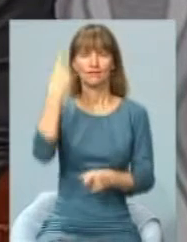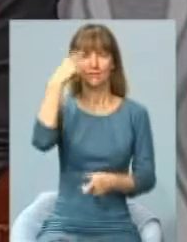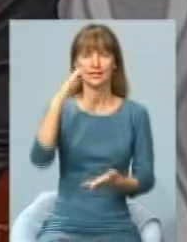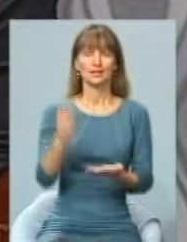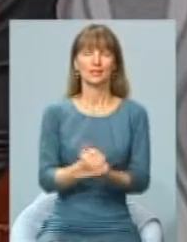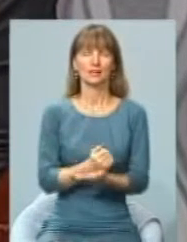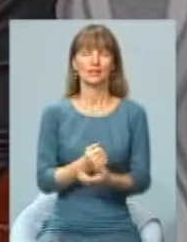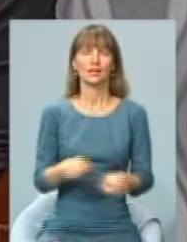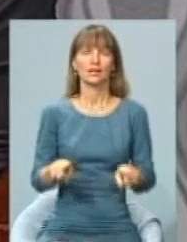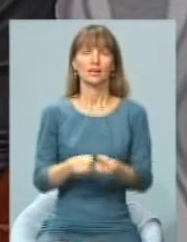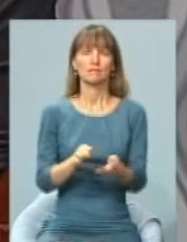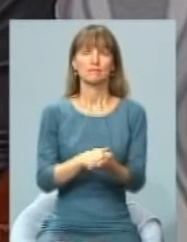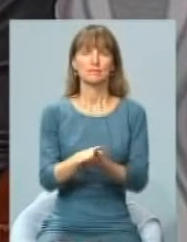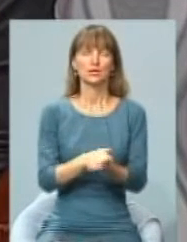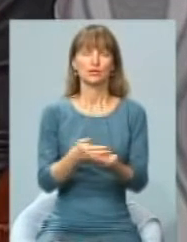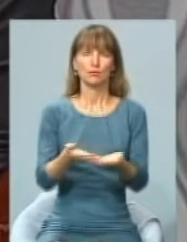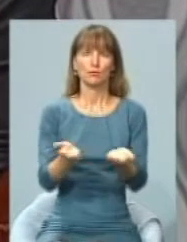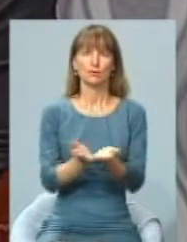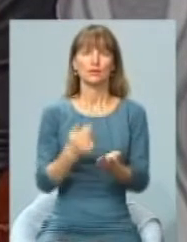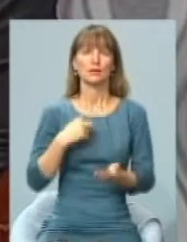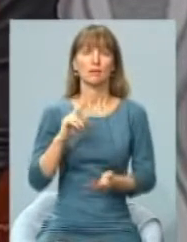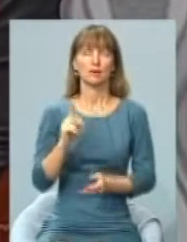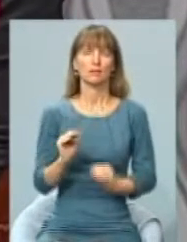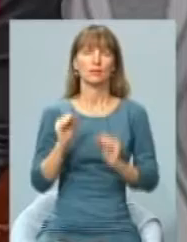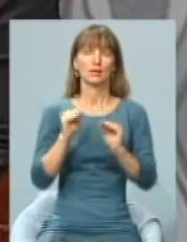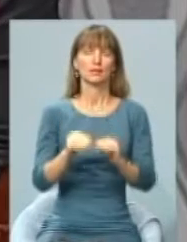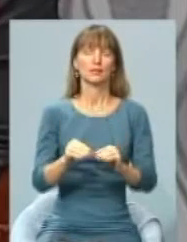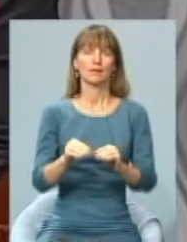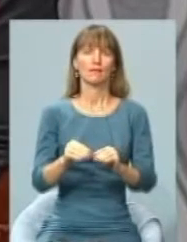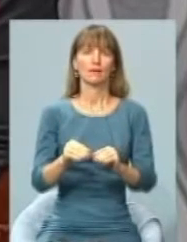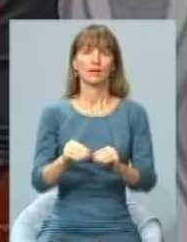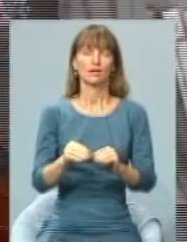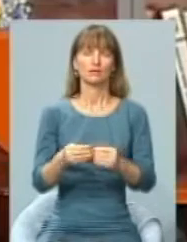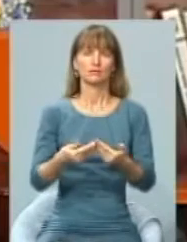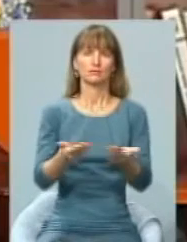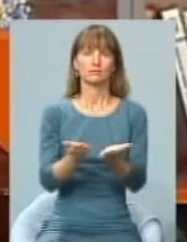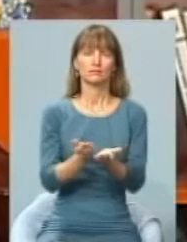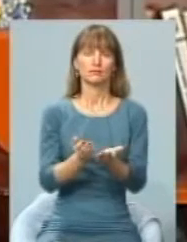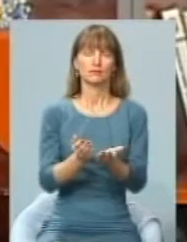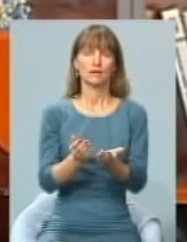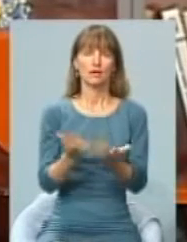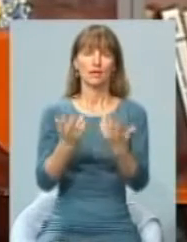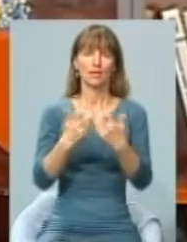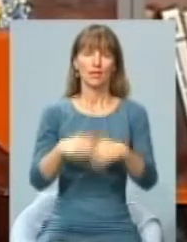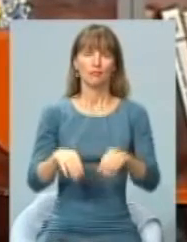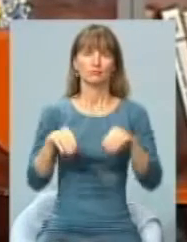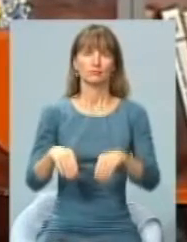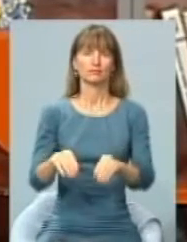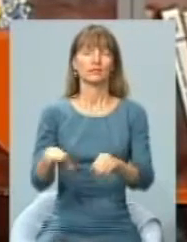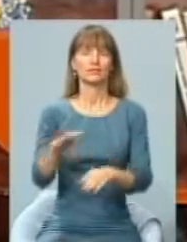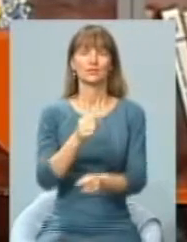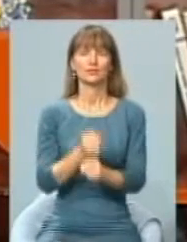як самомиючий посуд? Ну, я би поставив в посудомойку, і воно би все зробилось, ну